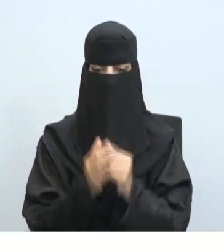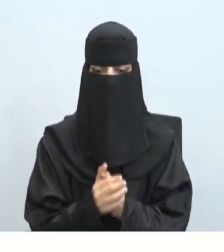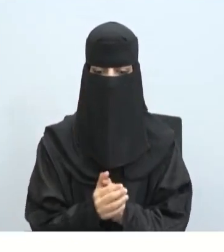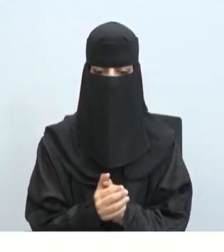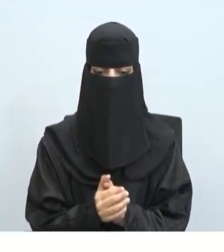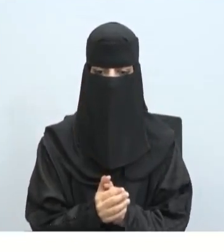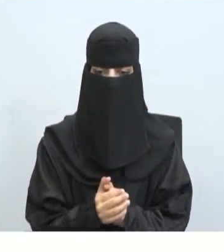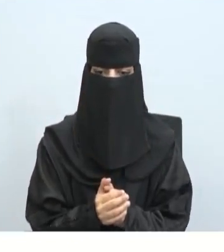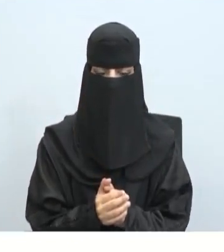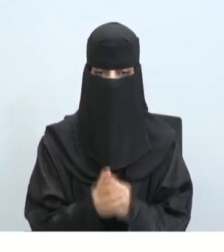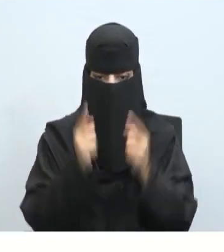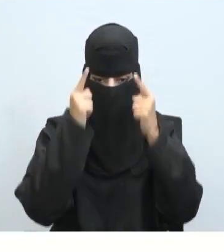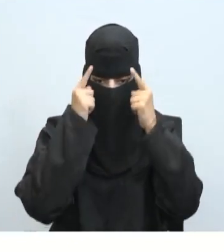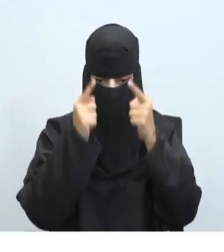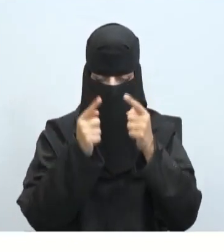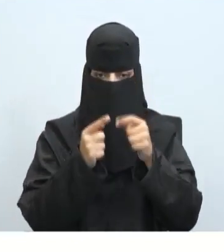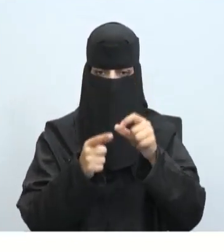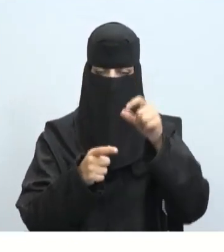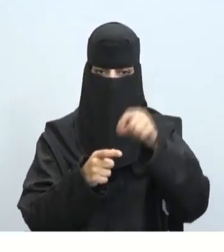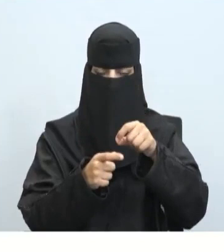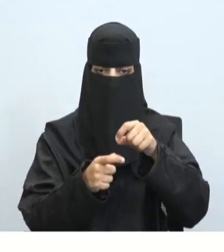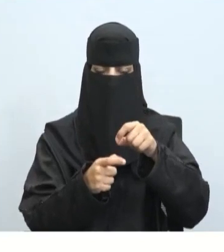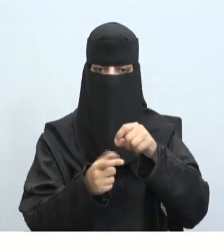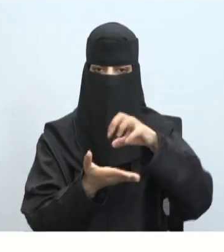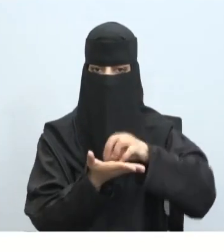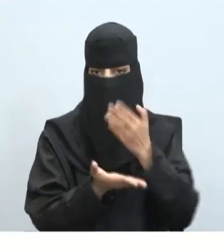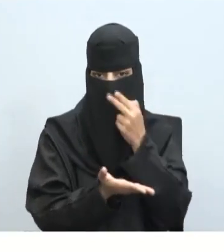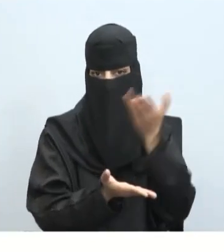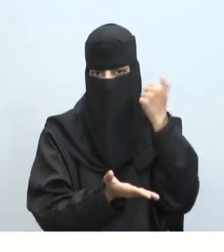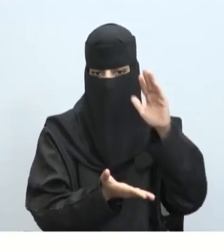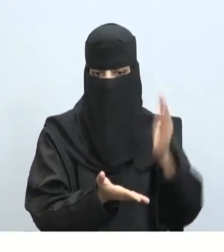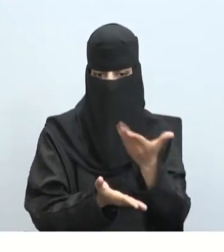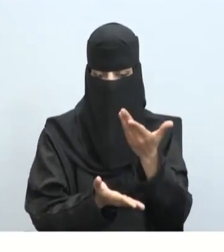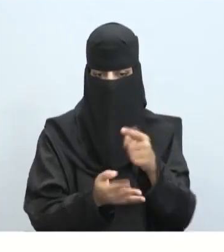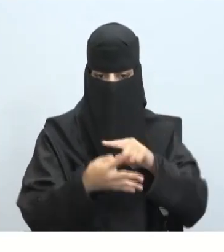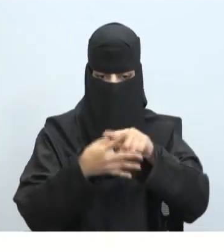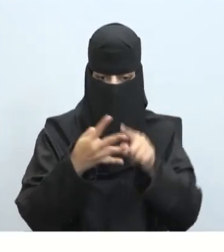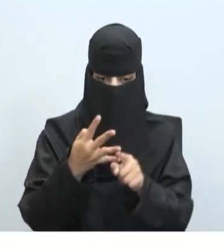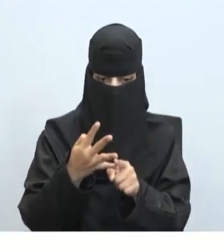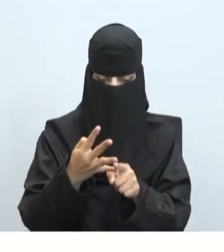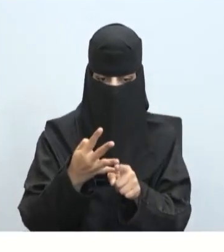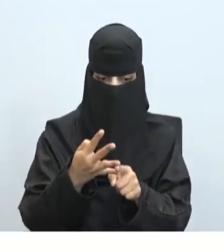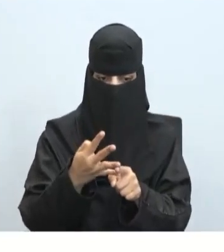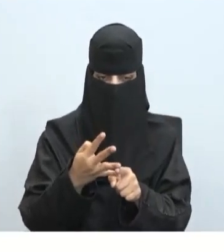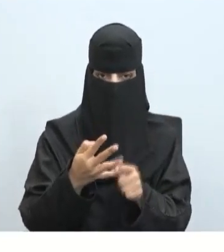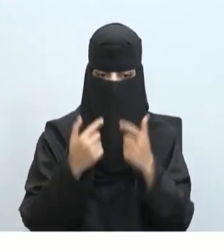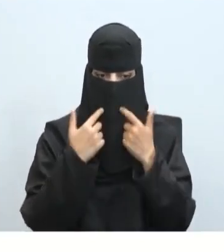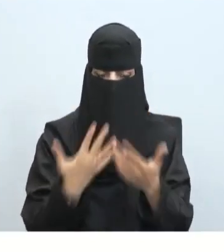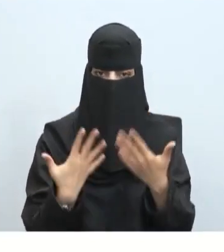القصور تميز عصر الرسول صلى الله عليه وسلم وخلفائه الراشدين